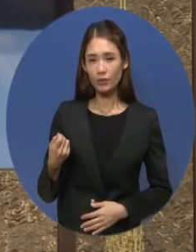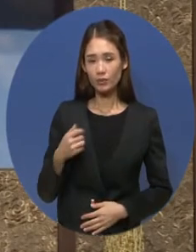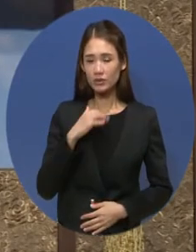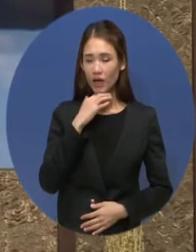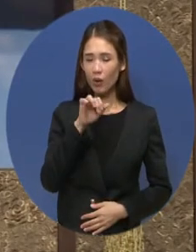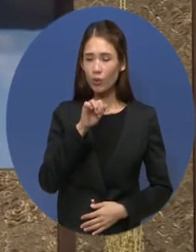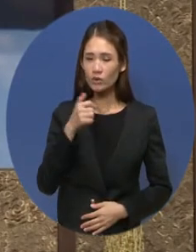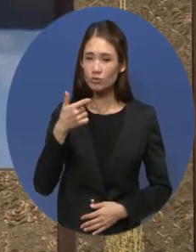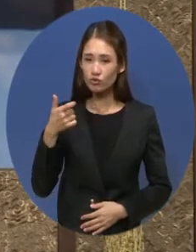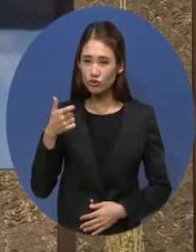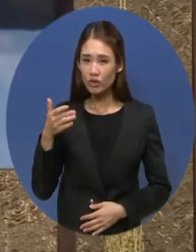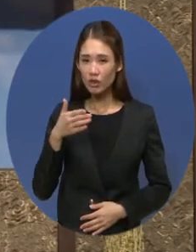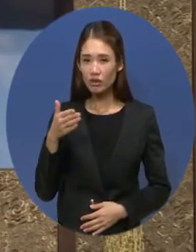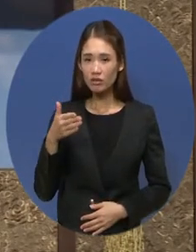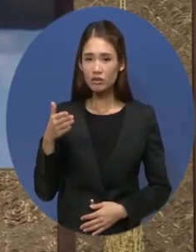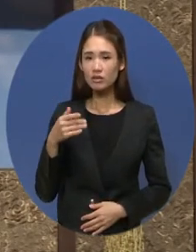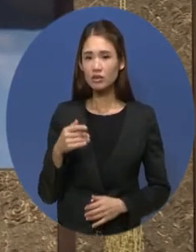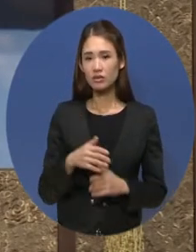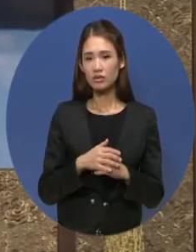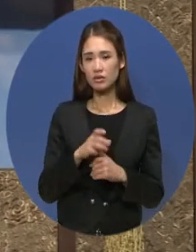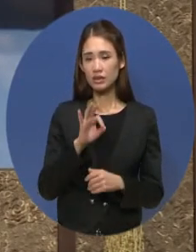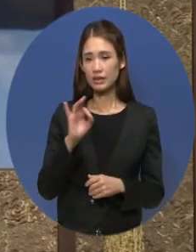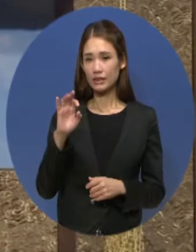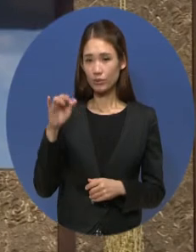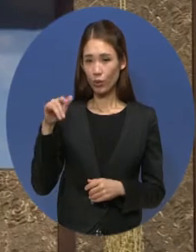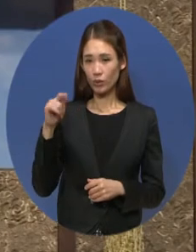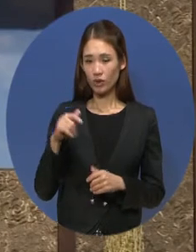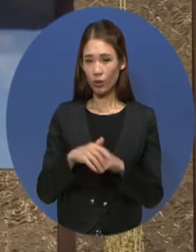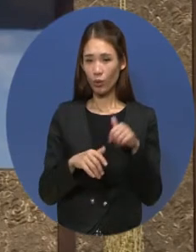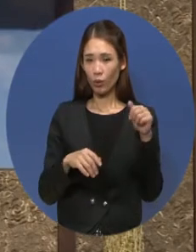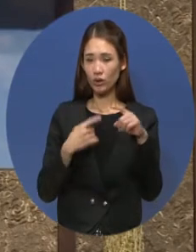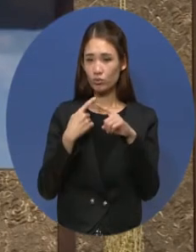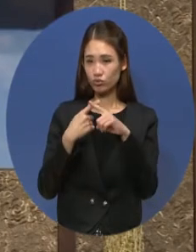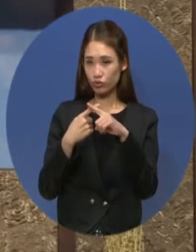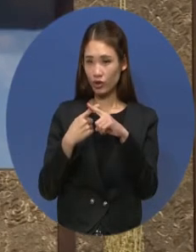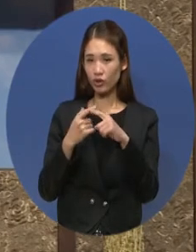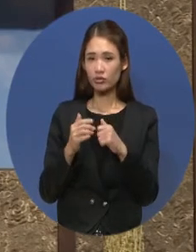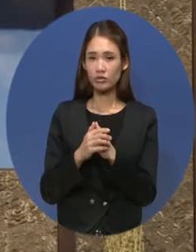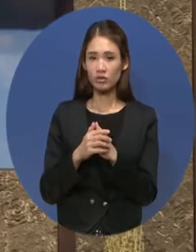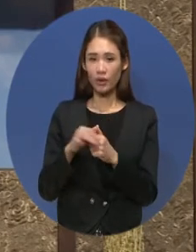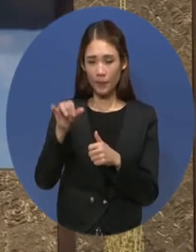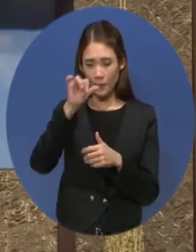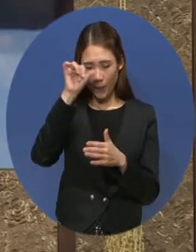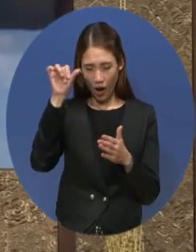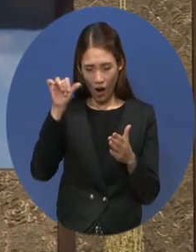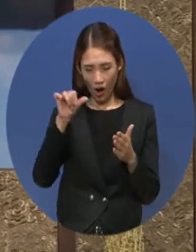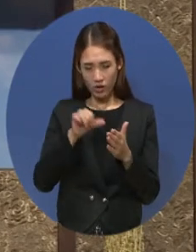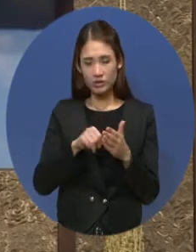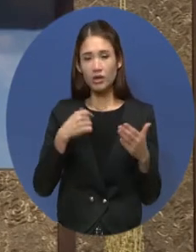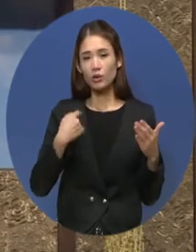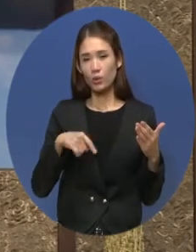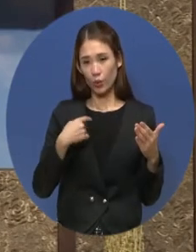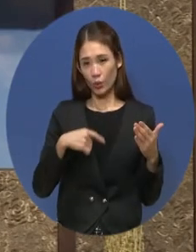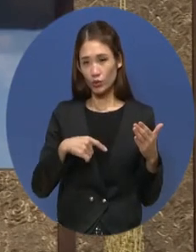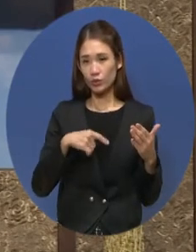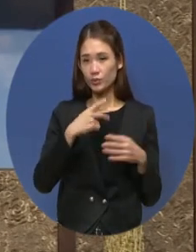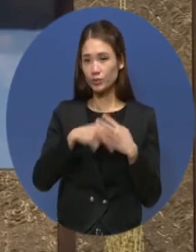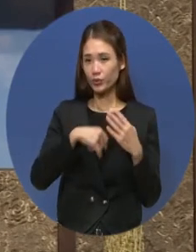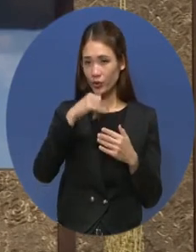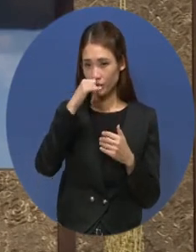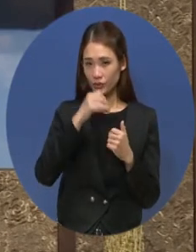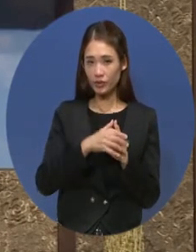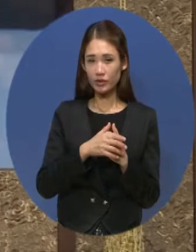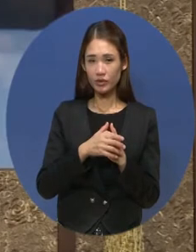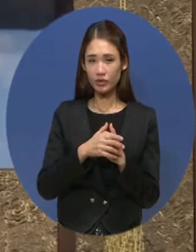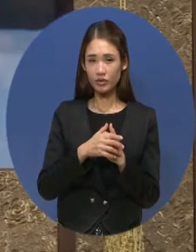60이 의 다시 또 이 모자 x 50 플러스 라든가 뭐 이런걸로 이제 어 평생교육 이라는 시스템이 있는데 발달장애